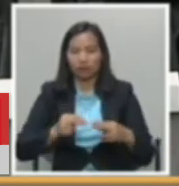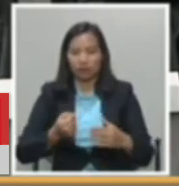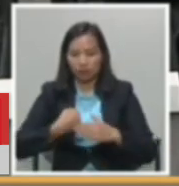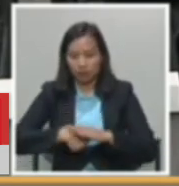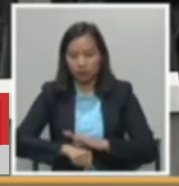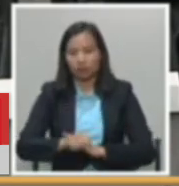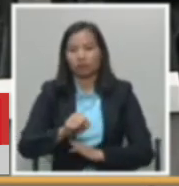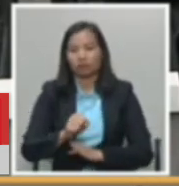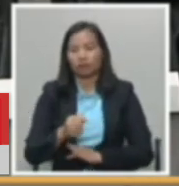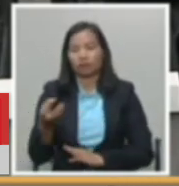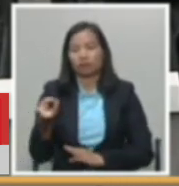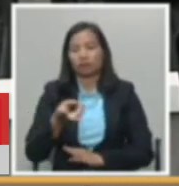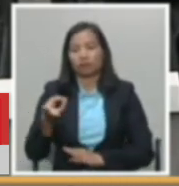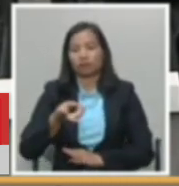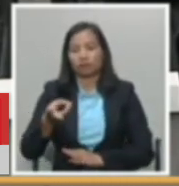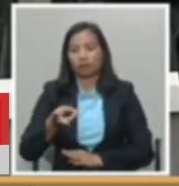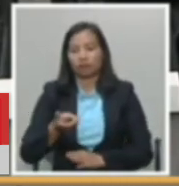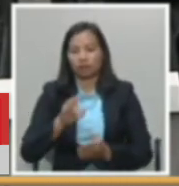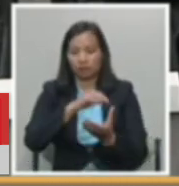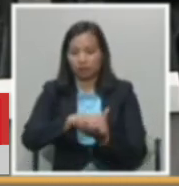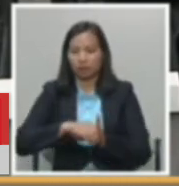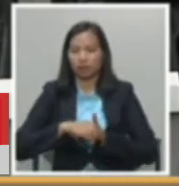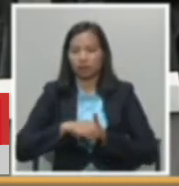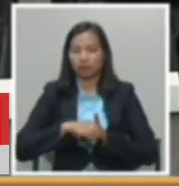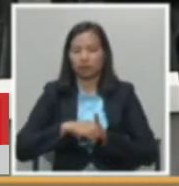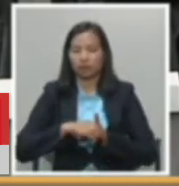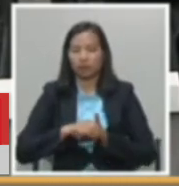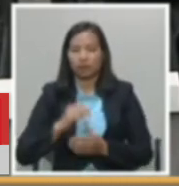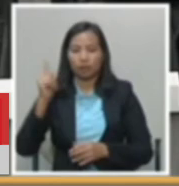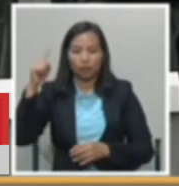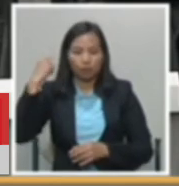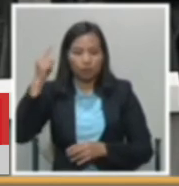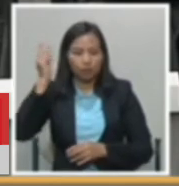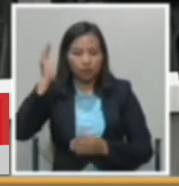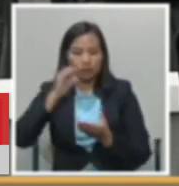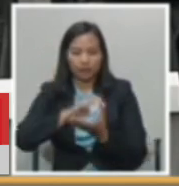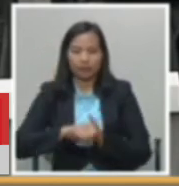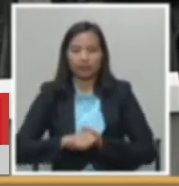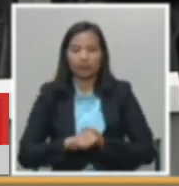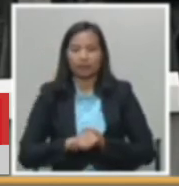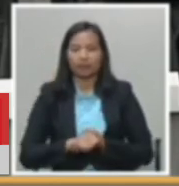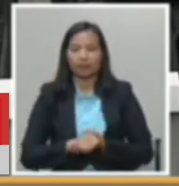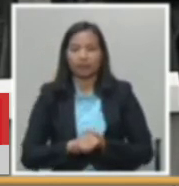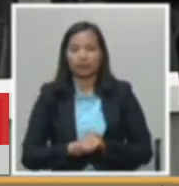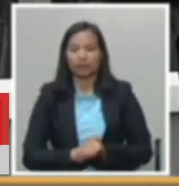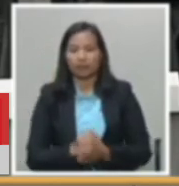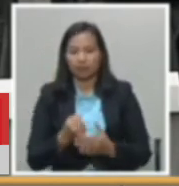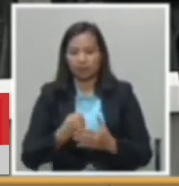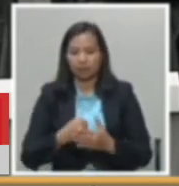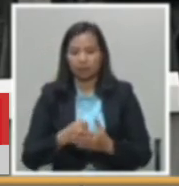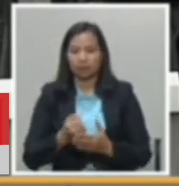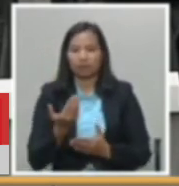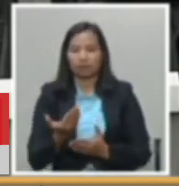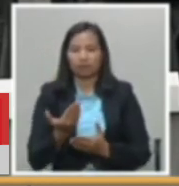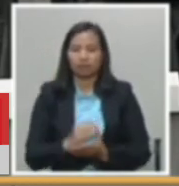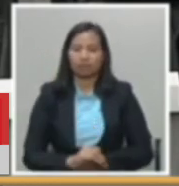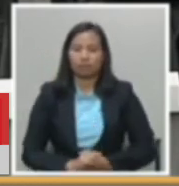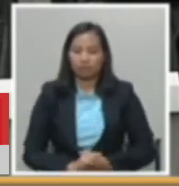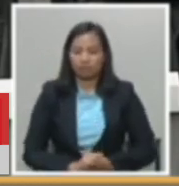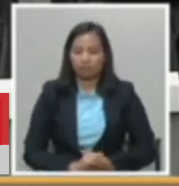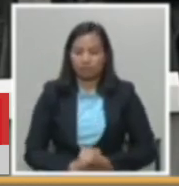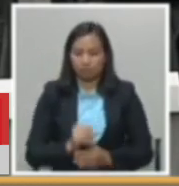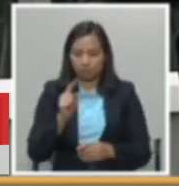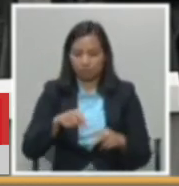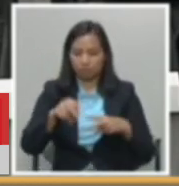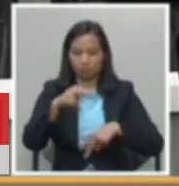งคนแต่งงานสามีภรรยา2คนแต่เกิดกันแค่คนหรือคนครึ่งเพราะฉะนั้นต้องดูเล